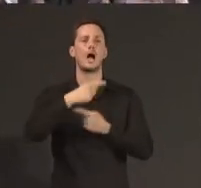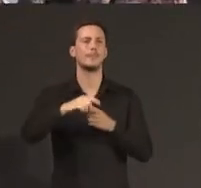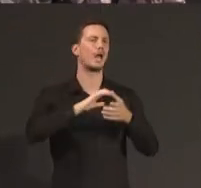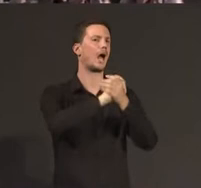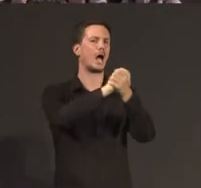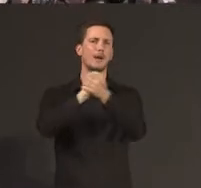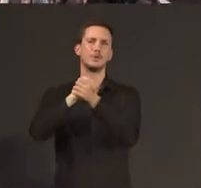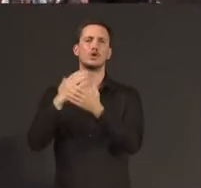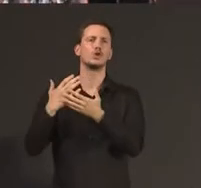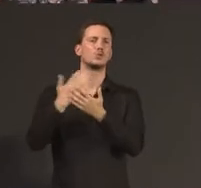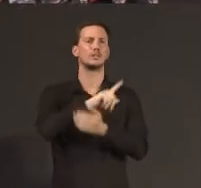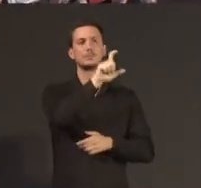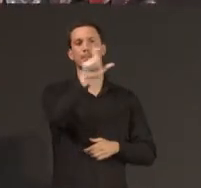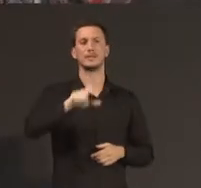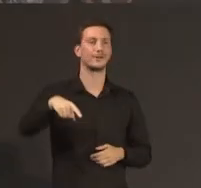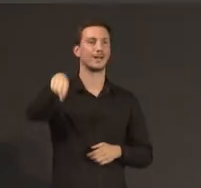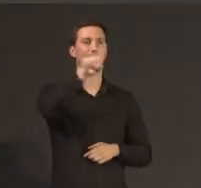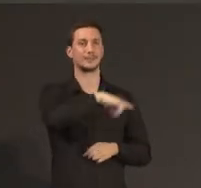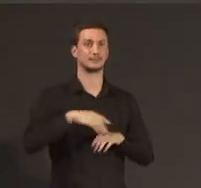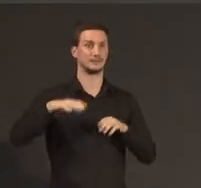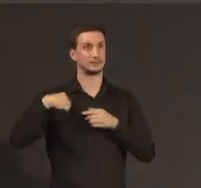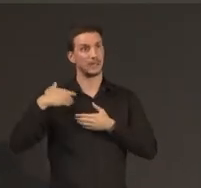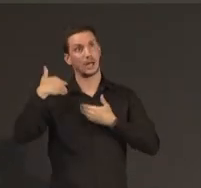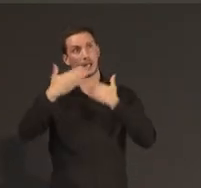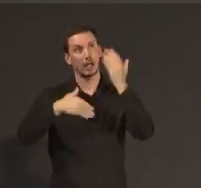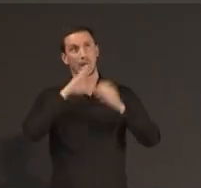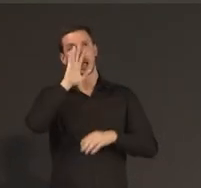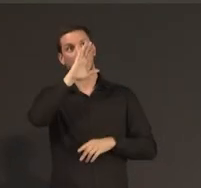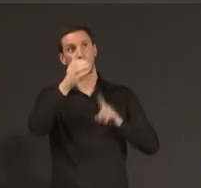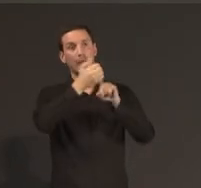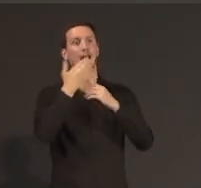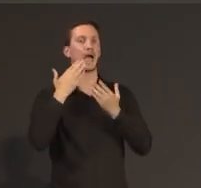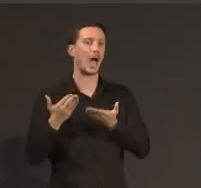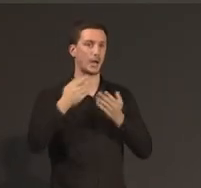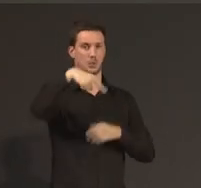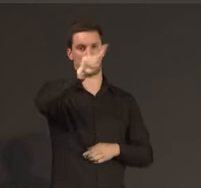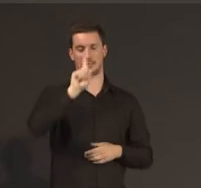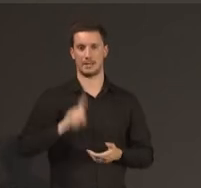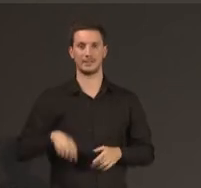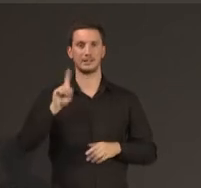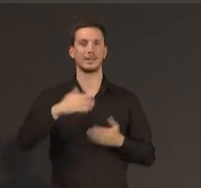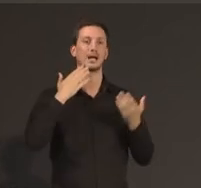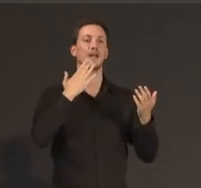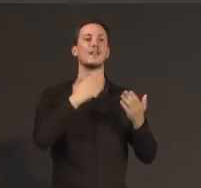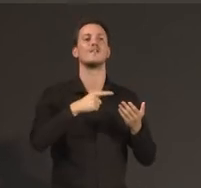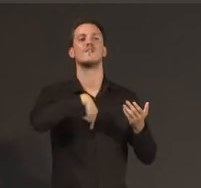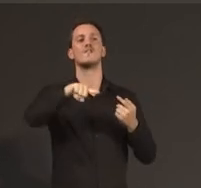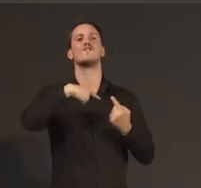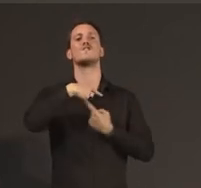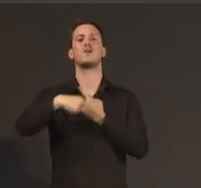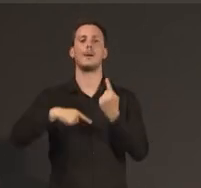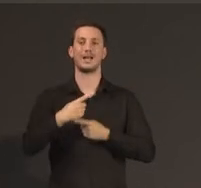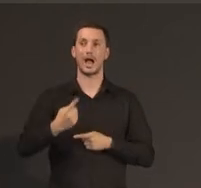amics, a totes les persones que us han ajudat a arribar a dalt de tot d'aquest cim. I també agrair a les famílies. En alguns